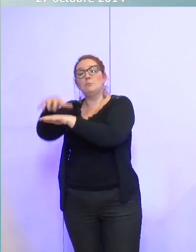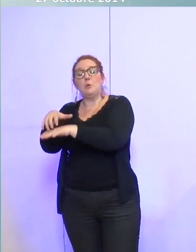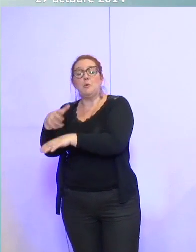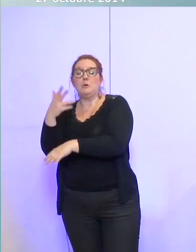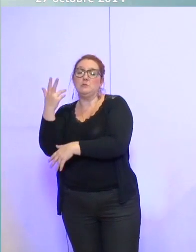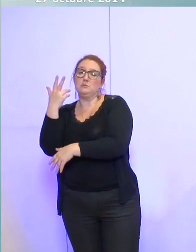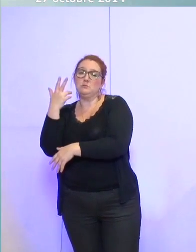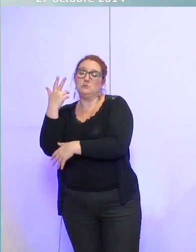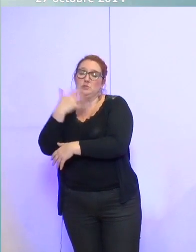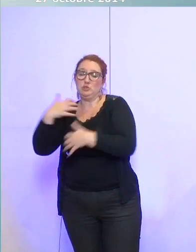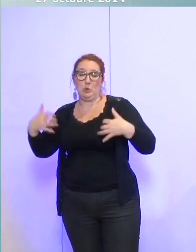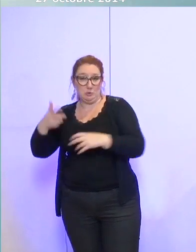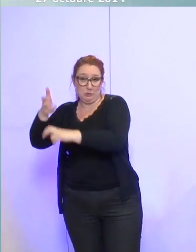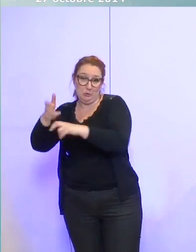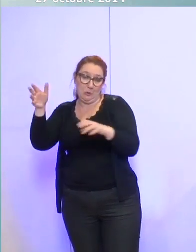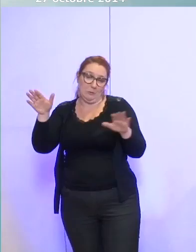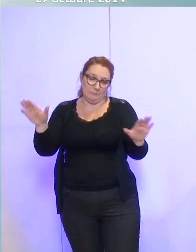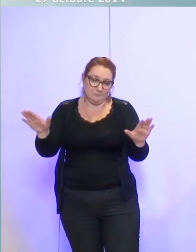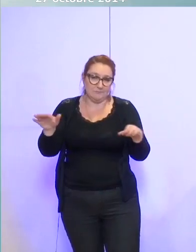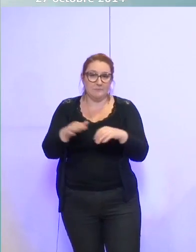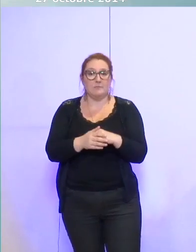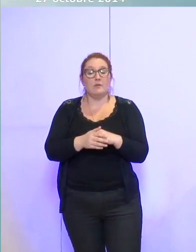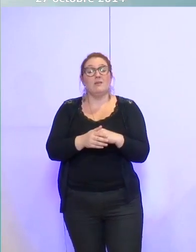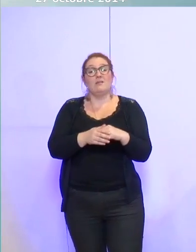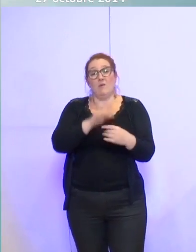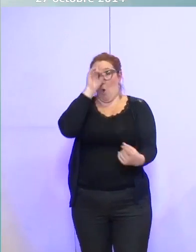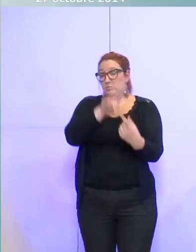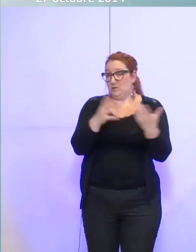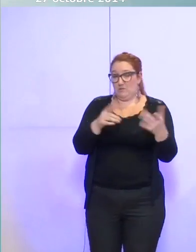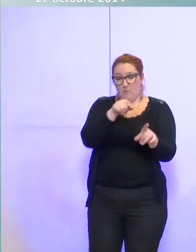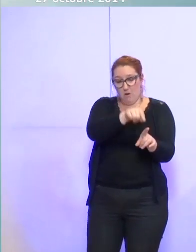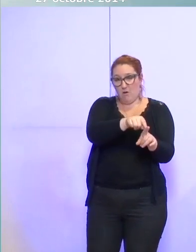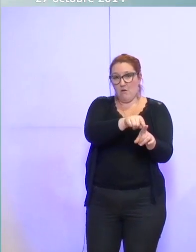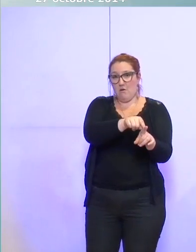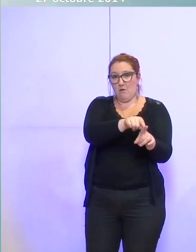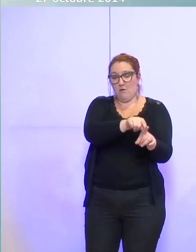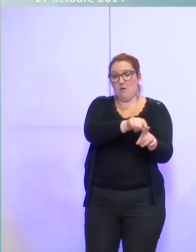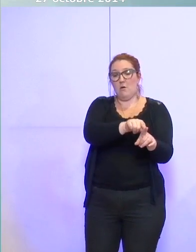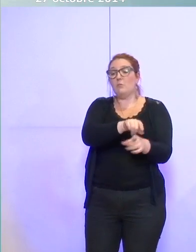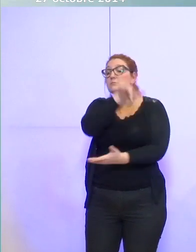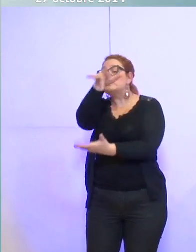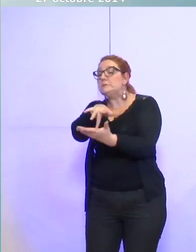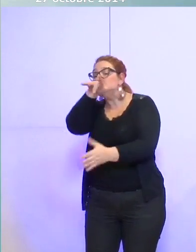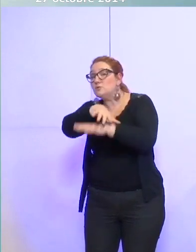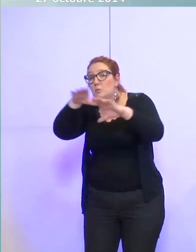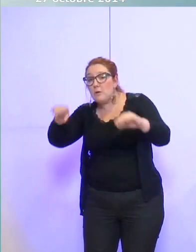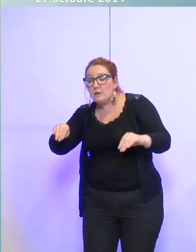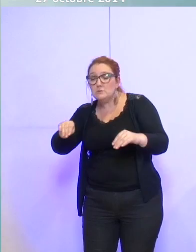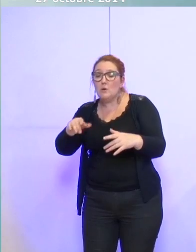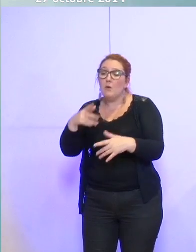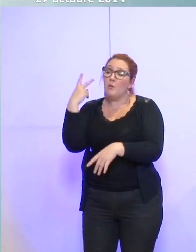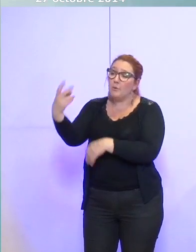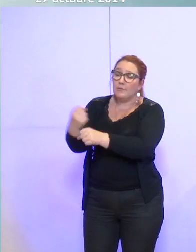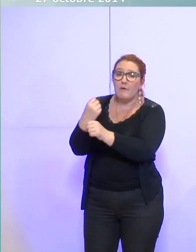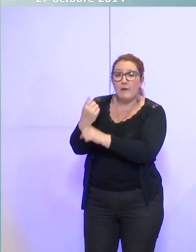pôle sciences humaines et sociales aide, en utilisant toutes les compétences sur le site et puis tous les travaux scientifiques, aide